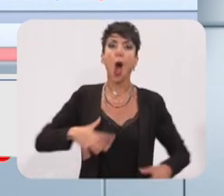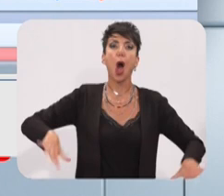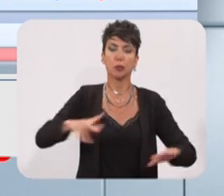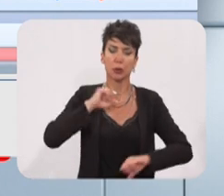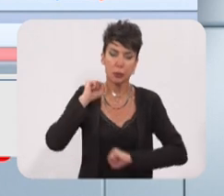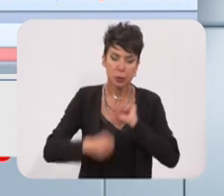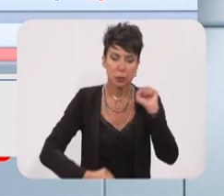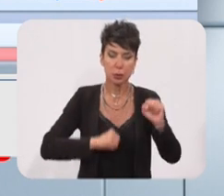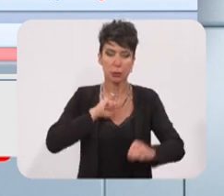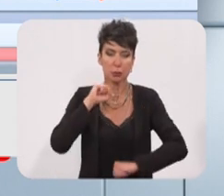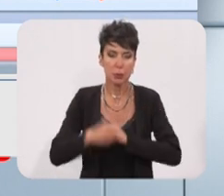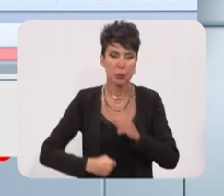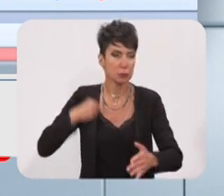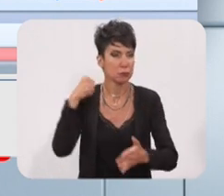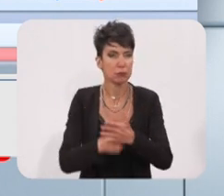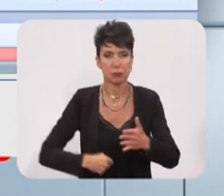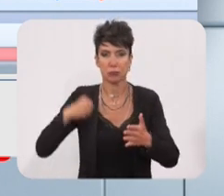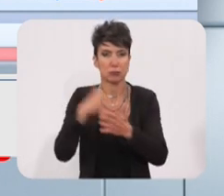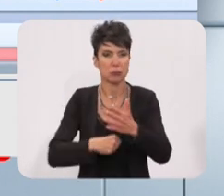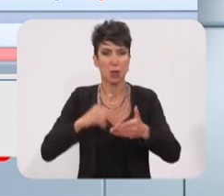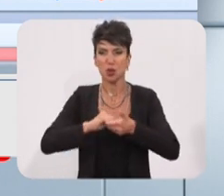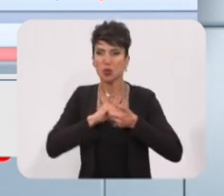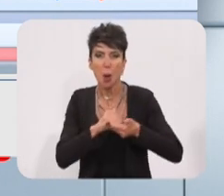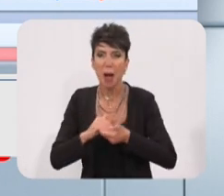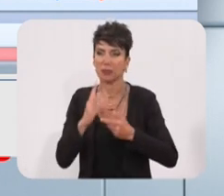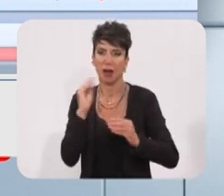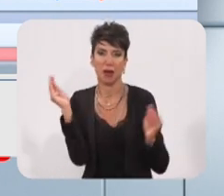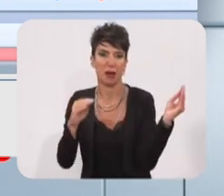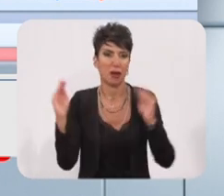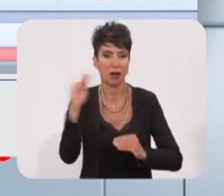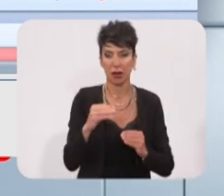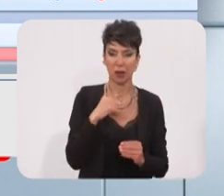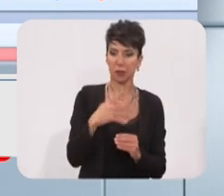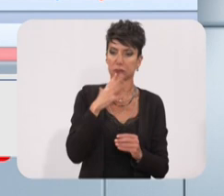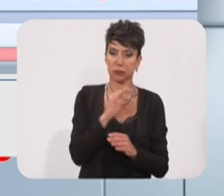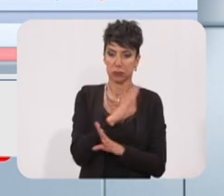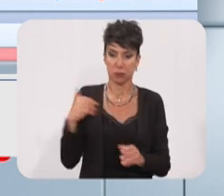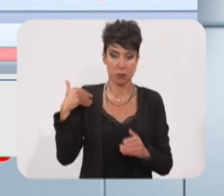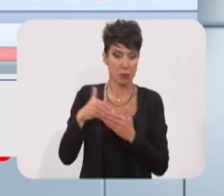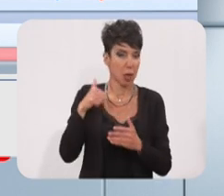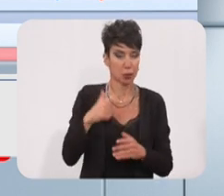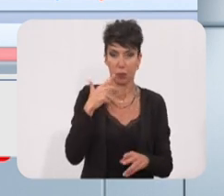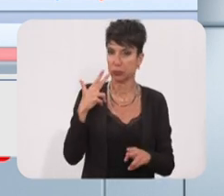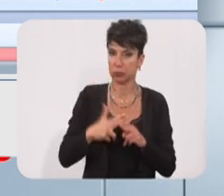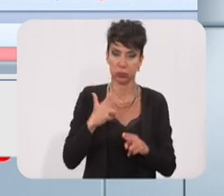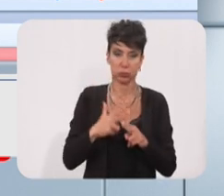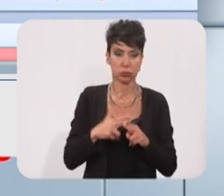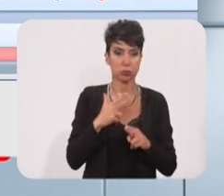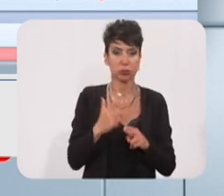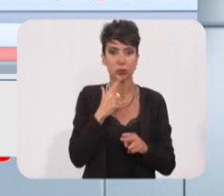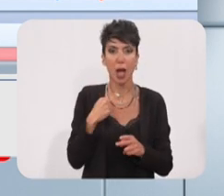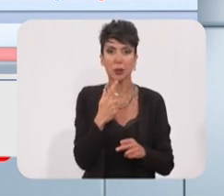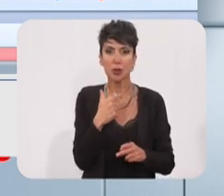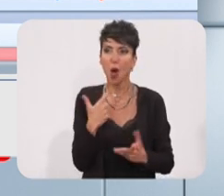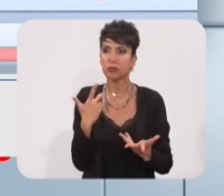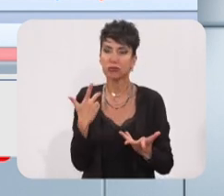σε αγώνες, σε αρχαιρεσίες σωματείων, σε μια μεγάλη διαδρομή και περισσότερο απ' όλα συνειδητοποίησε ότι